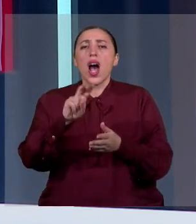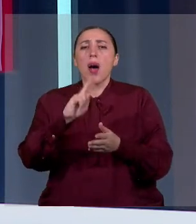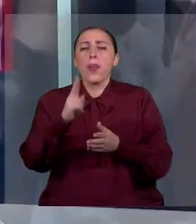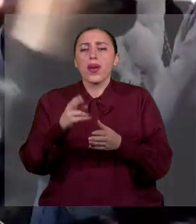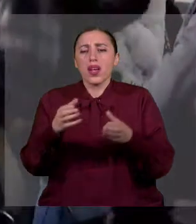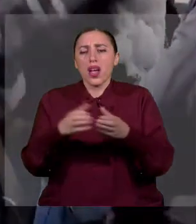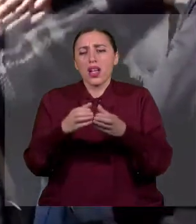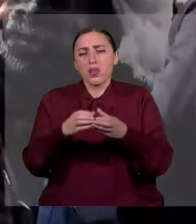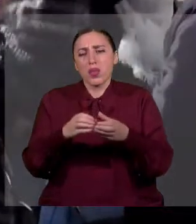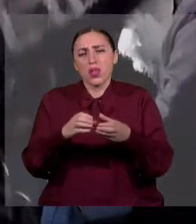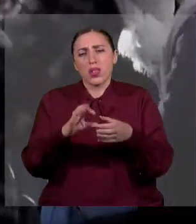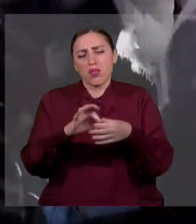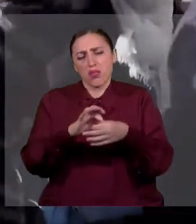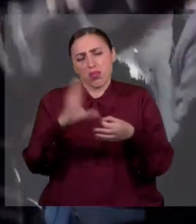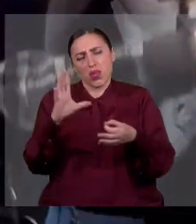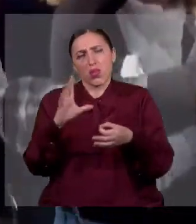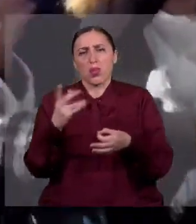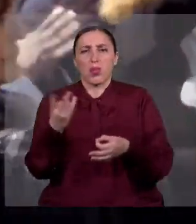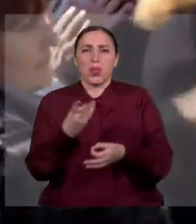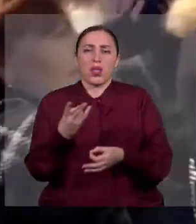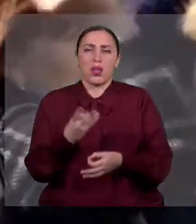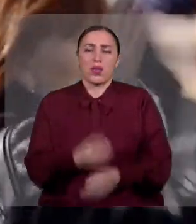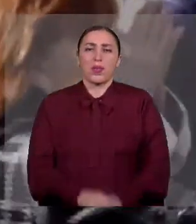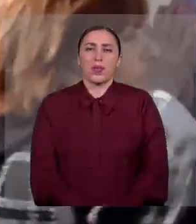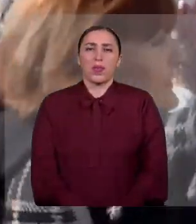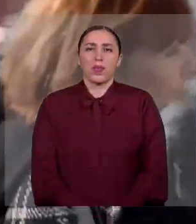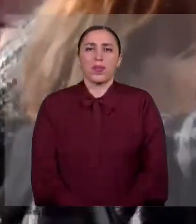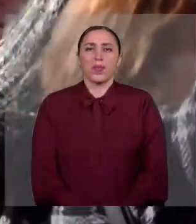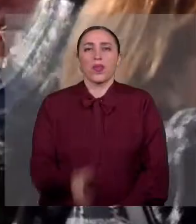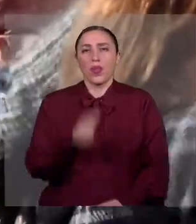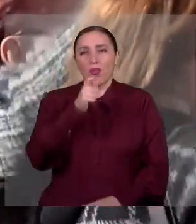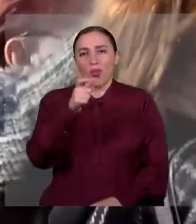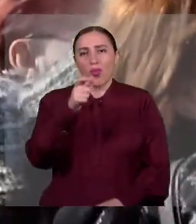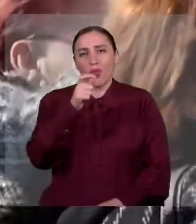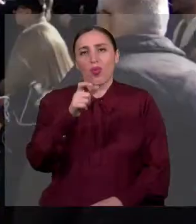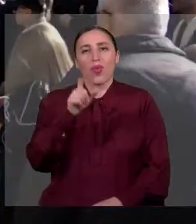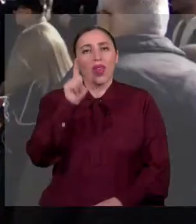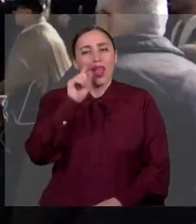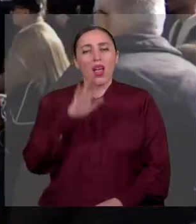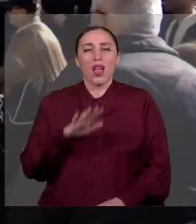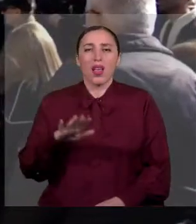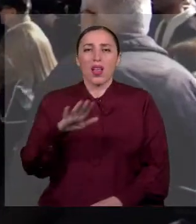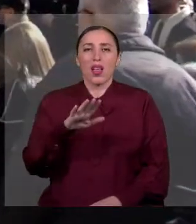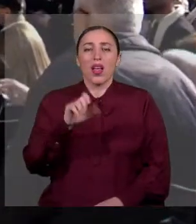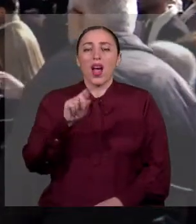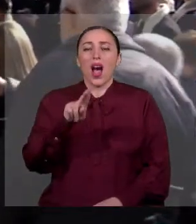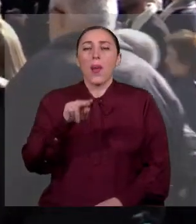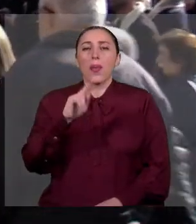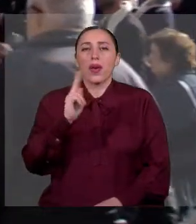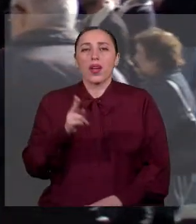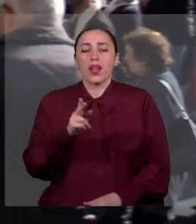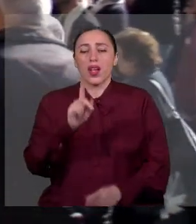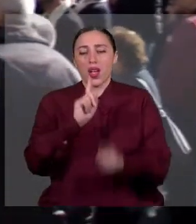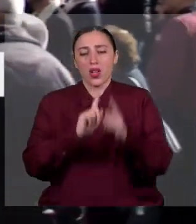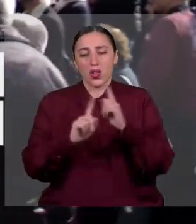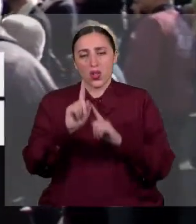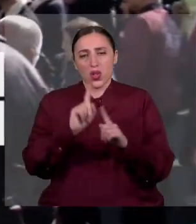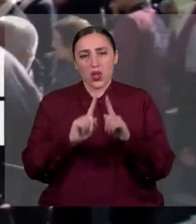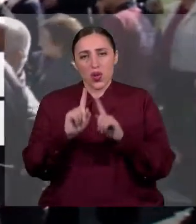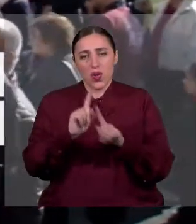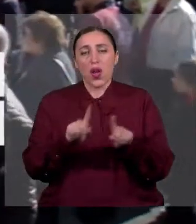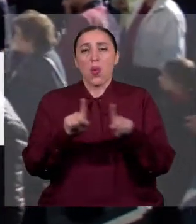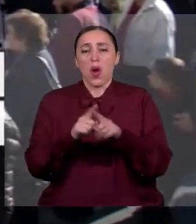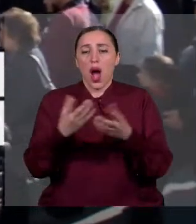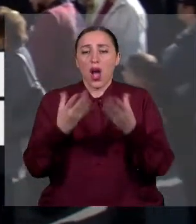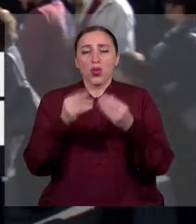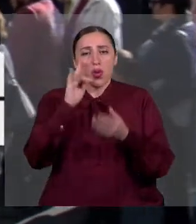կազմակերպությունը։ ՀԱՊԿ գագաթաժողովին զուգահեռ այսօր